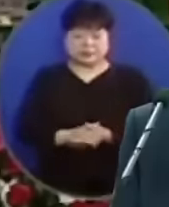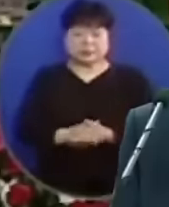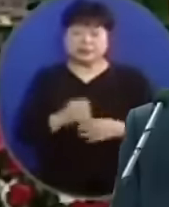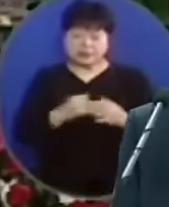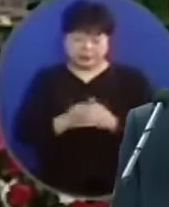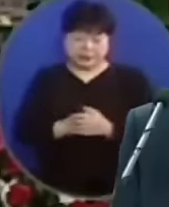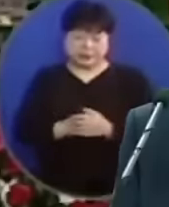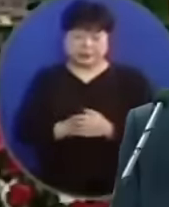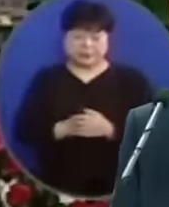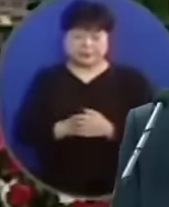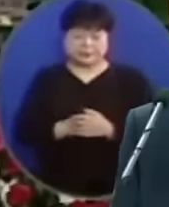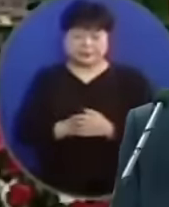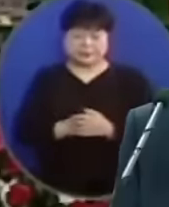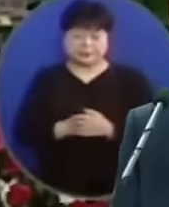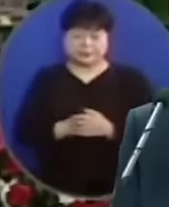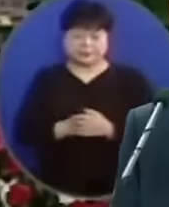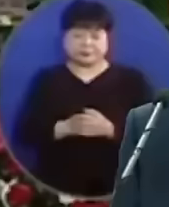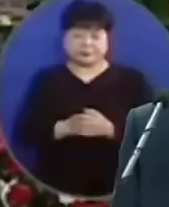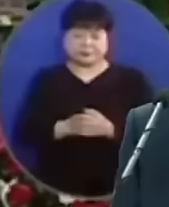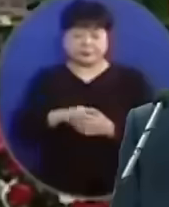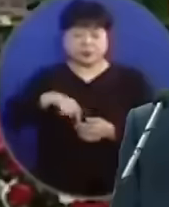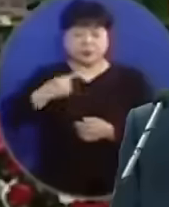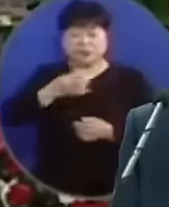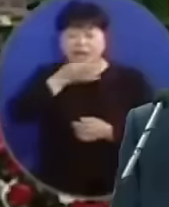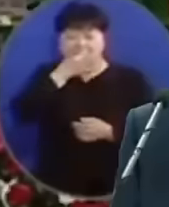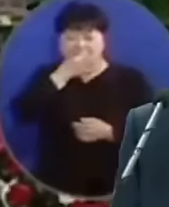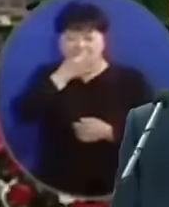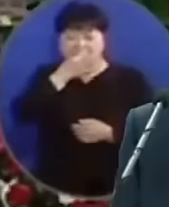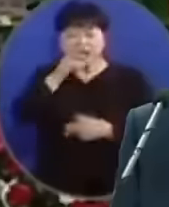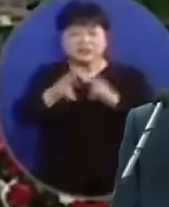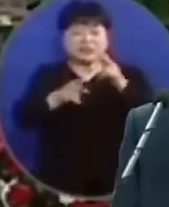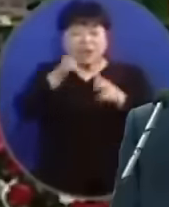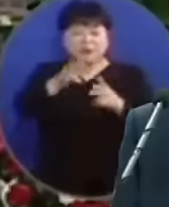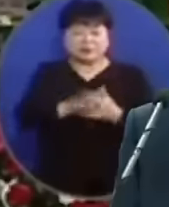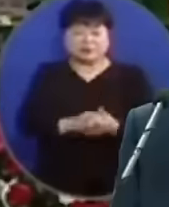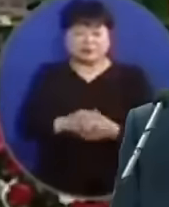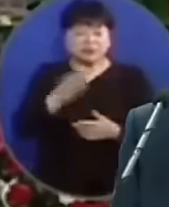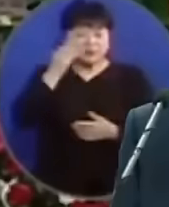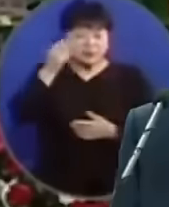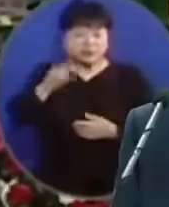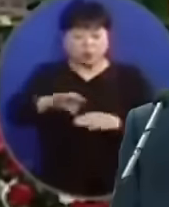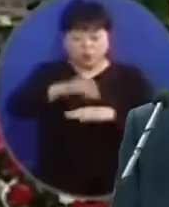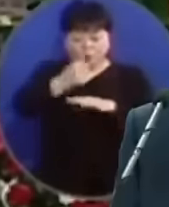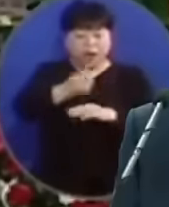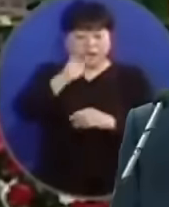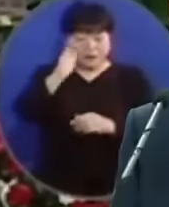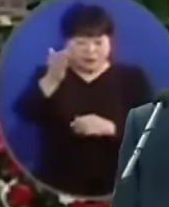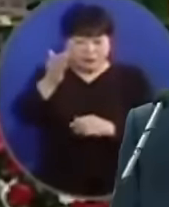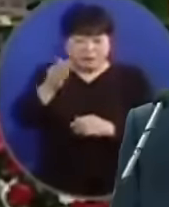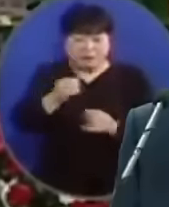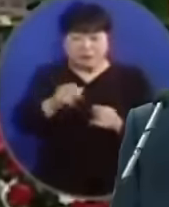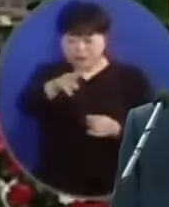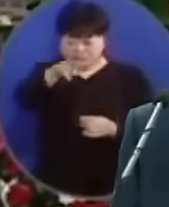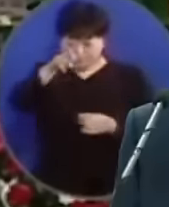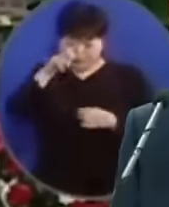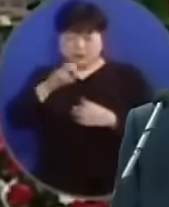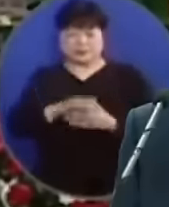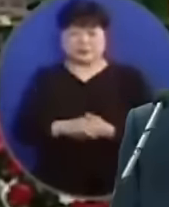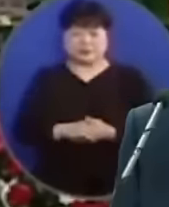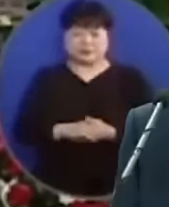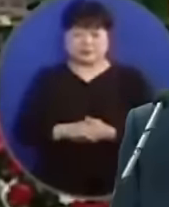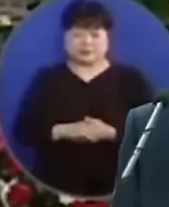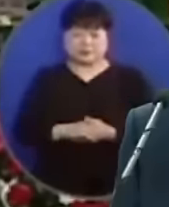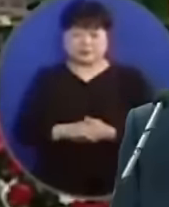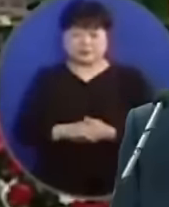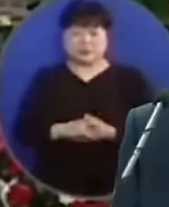그래서 독점 사업으로서 석유왕은 되었지만 사람들이 극히 미워했습니다.